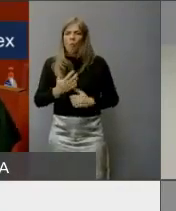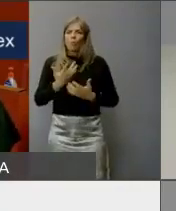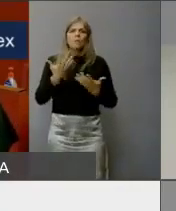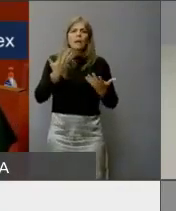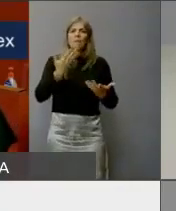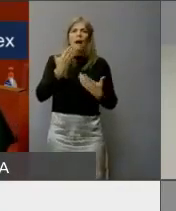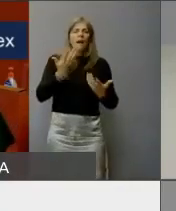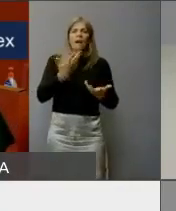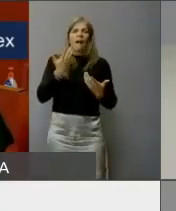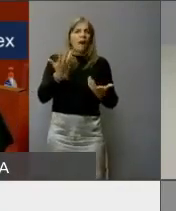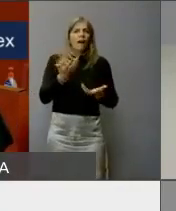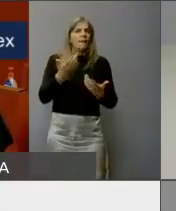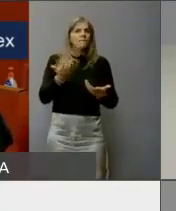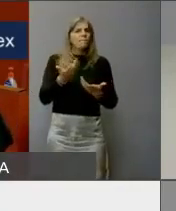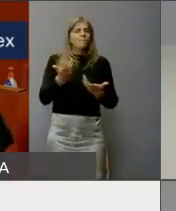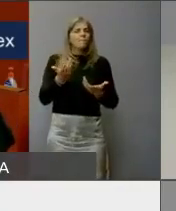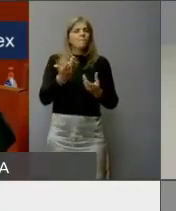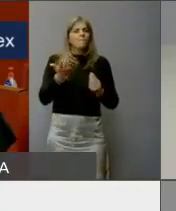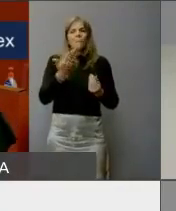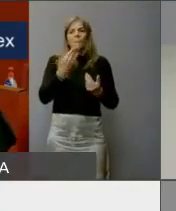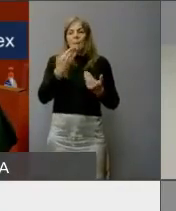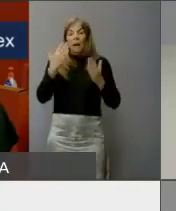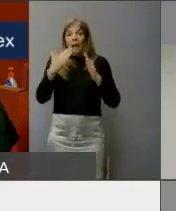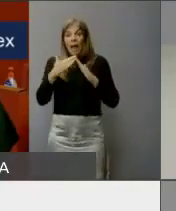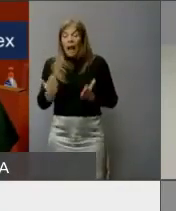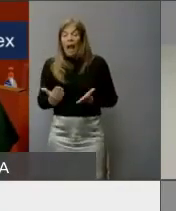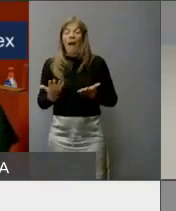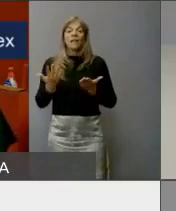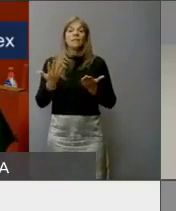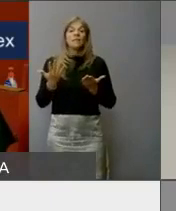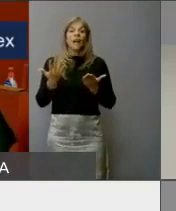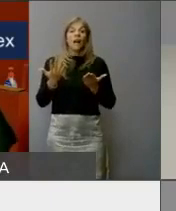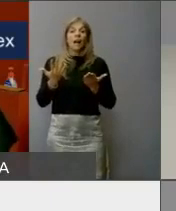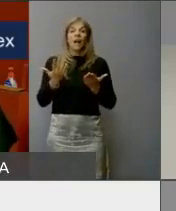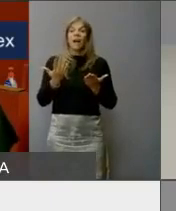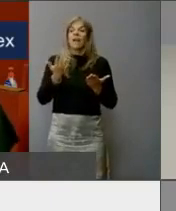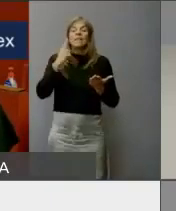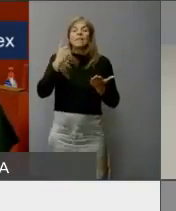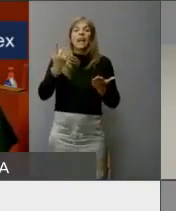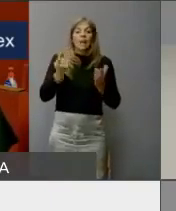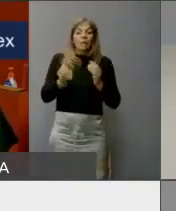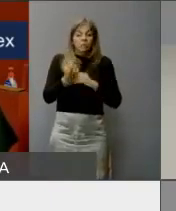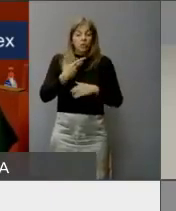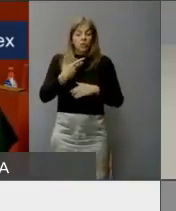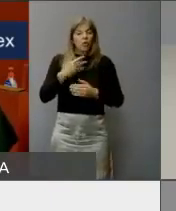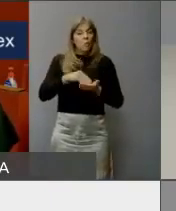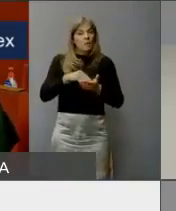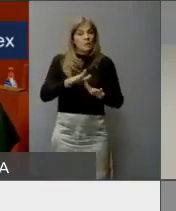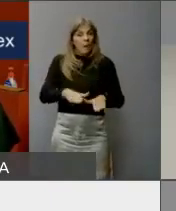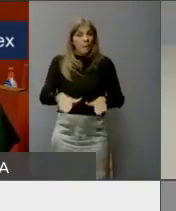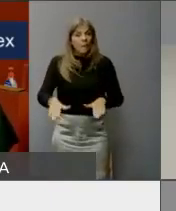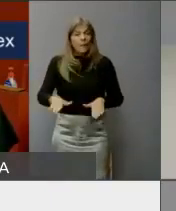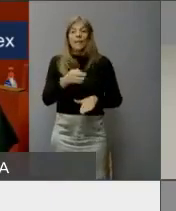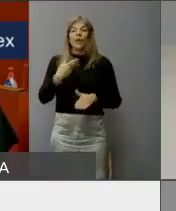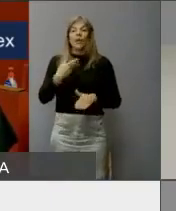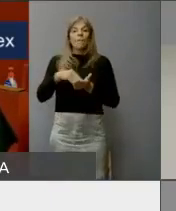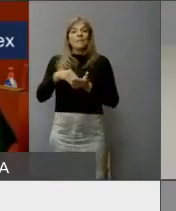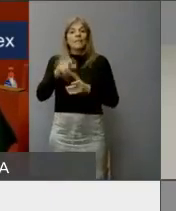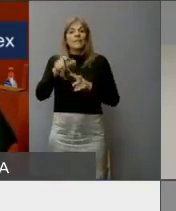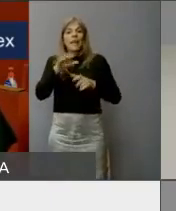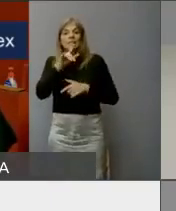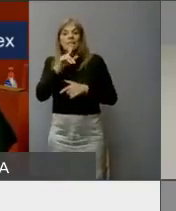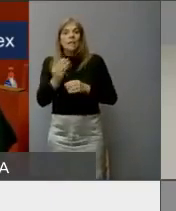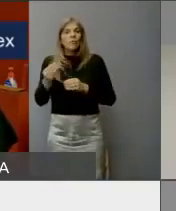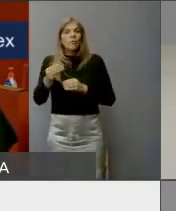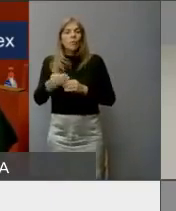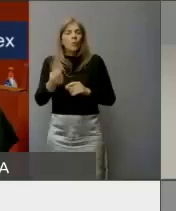manca manca l'abitazione la casa se ci sono dei bambini se ci sono degli anziani ma cosa c'è di male